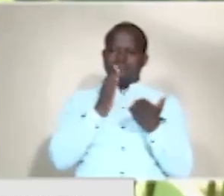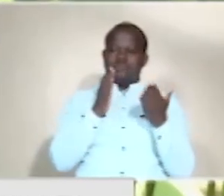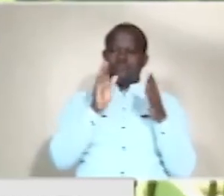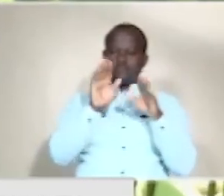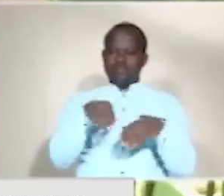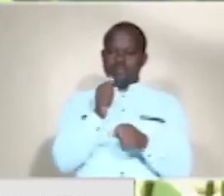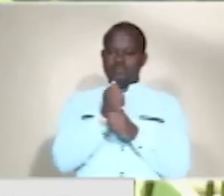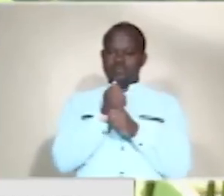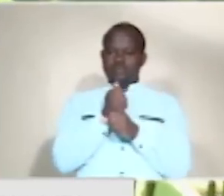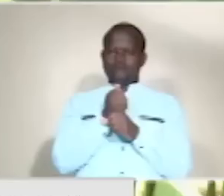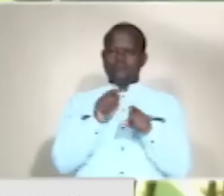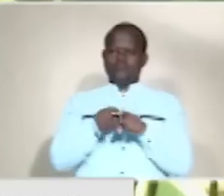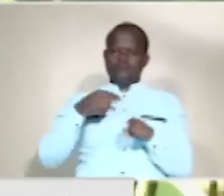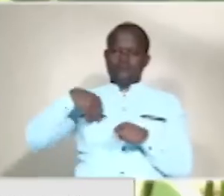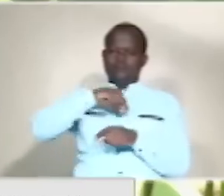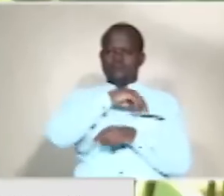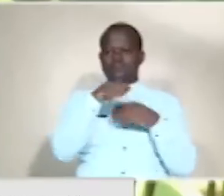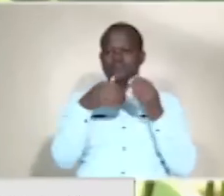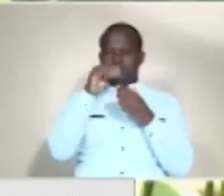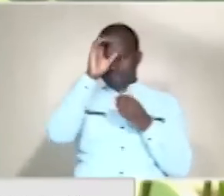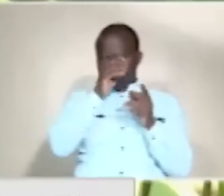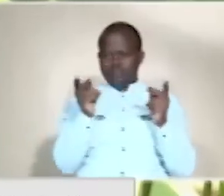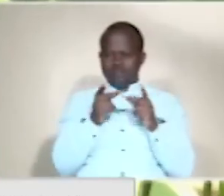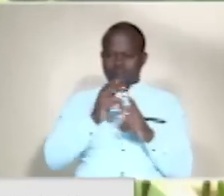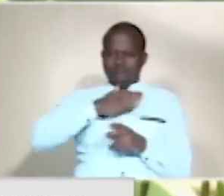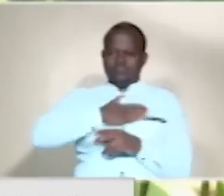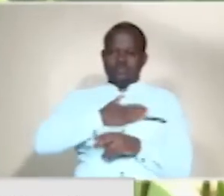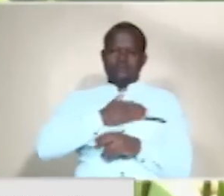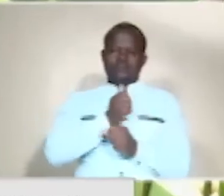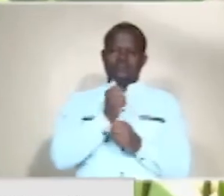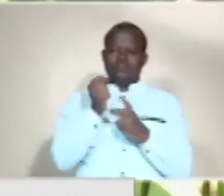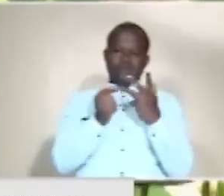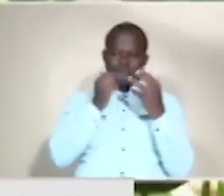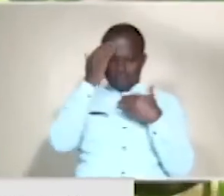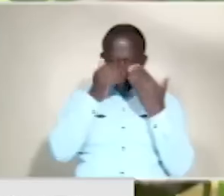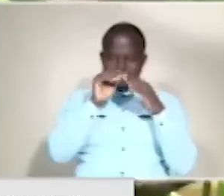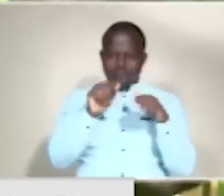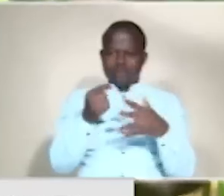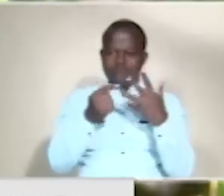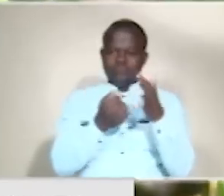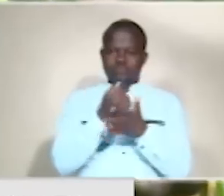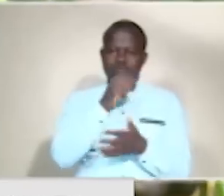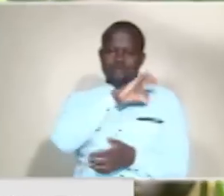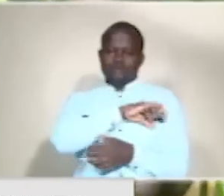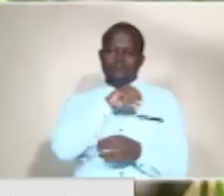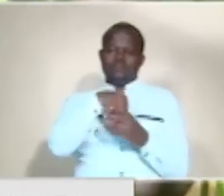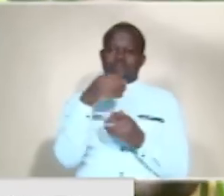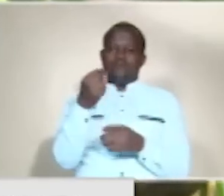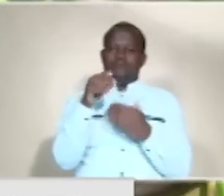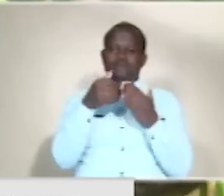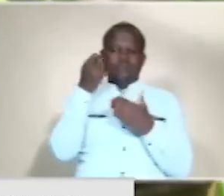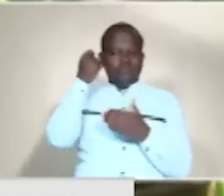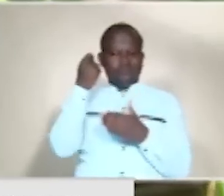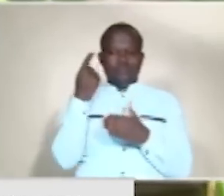ndekere gukora. Nanjye nashaka ahantu hanjye nakorera ibi ngibi kuko ni ibintu byanjyariye inyungu bima amafaranga,